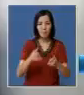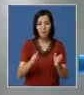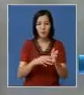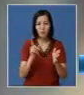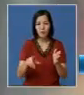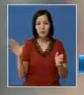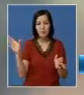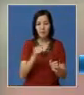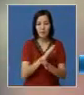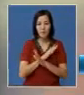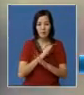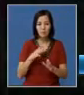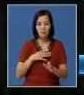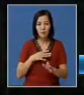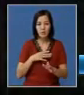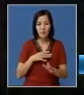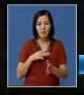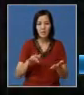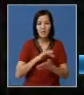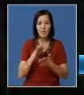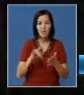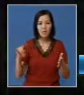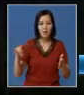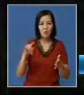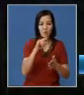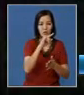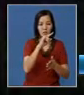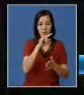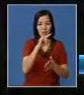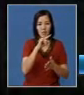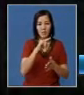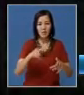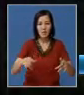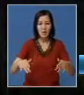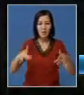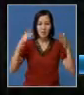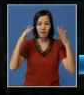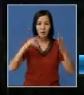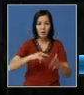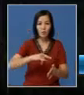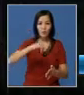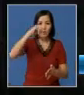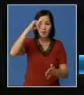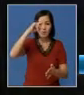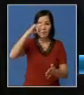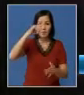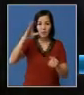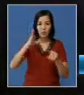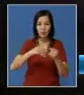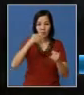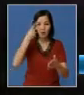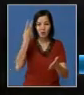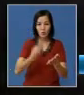адамның барлығы да мерт болды. Диллингхэм қаласындағы әуежайынан ұшқан әуе көлігі аспанға көтерілгеннен кейін көп ұзамай жерге құлаған.